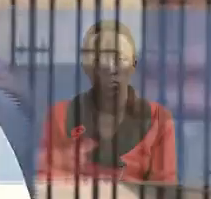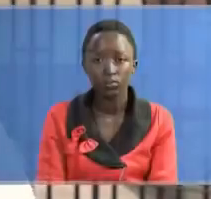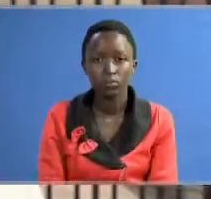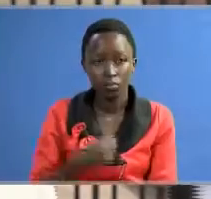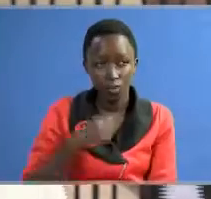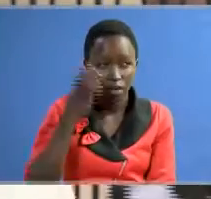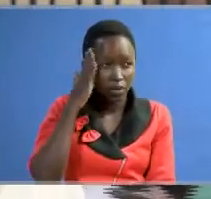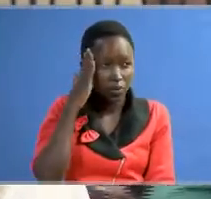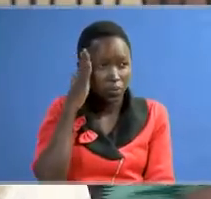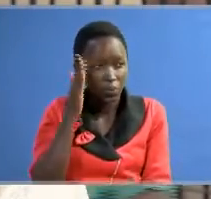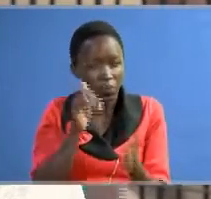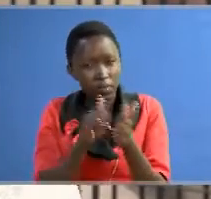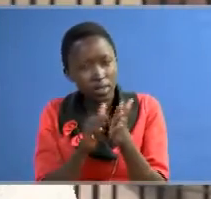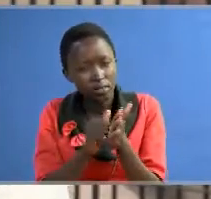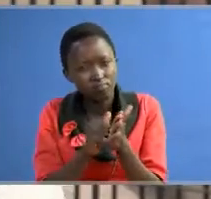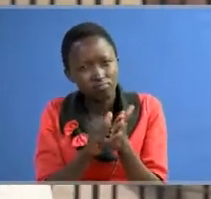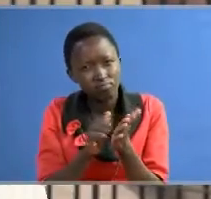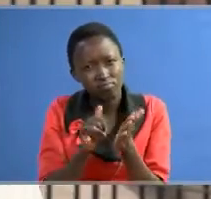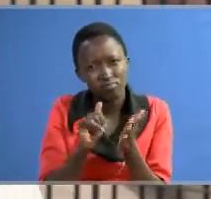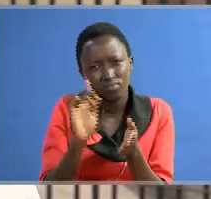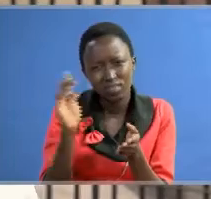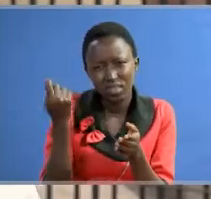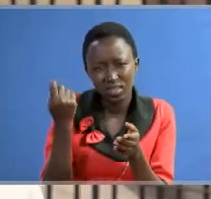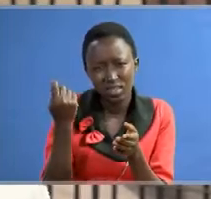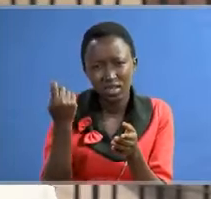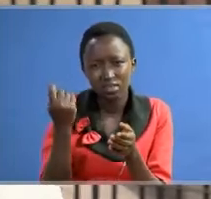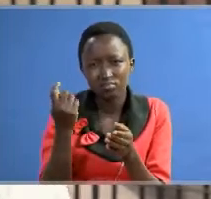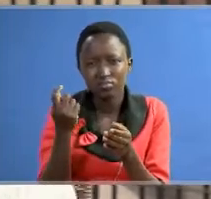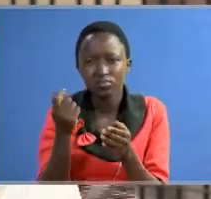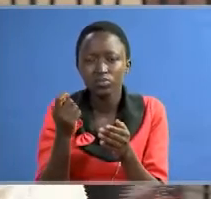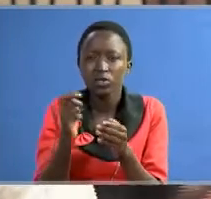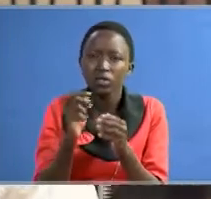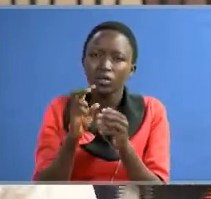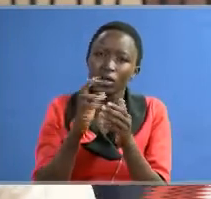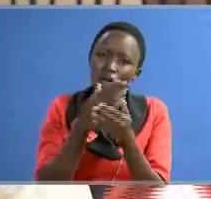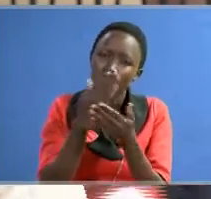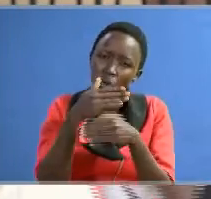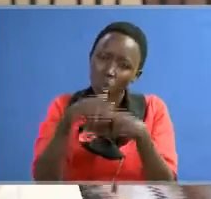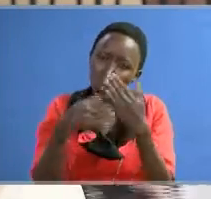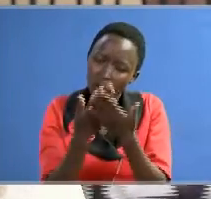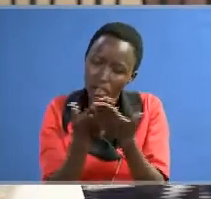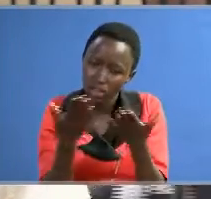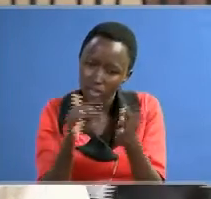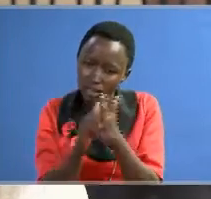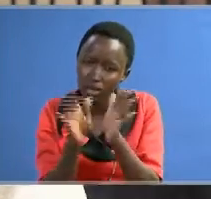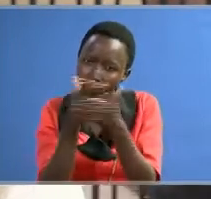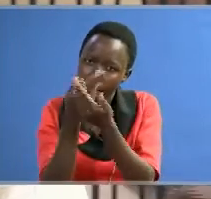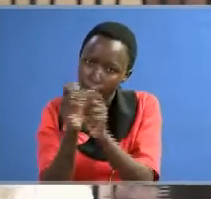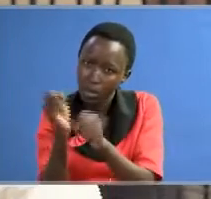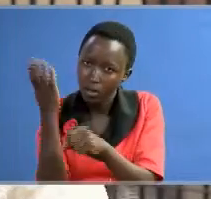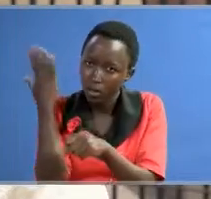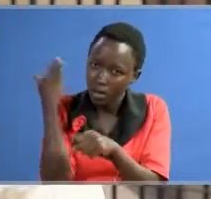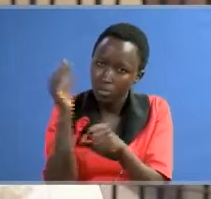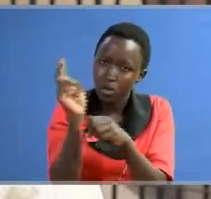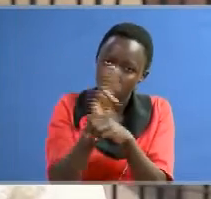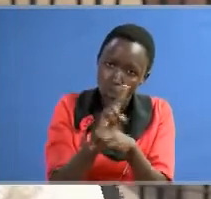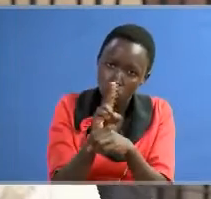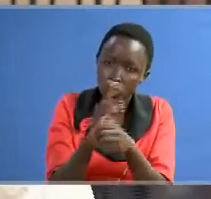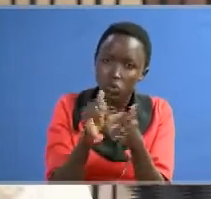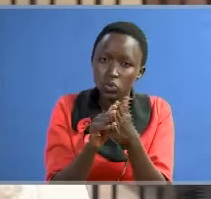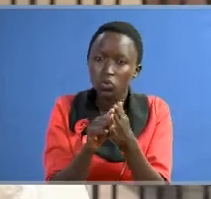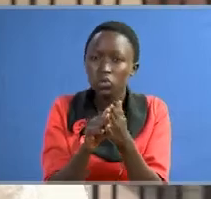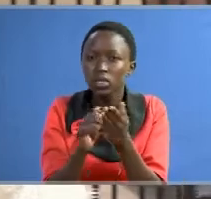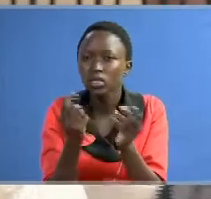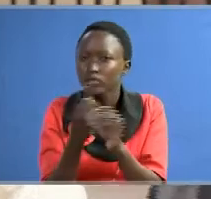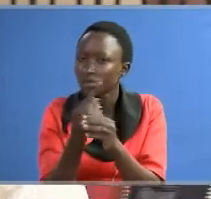What I know is like ni Kenyan museum. Yeah, so zile vitu zanya, like ma president wa kitambo walikuwa natumia like seats, vitu